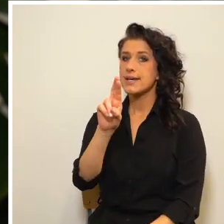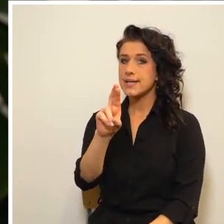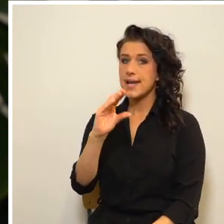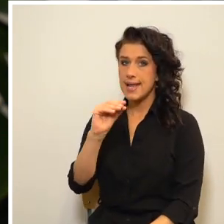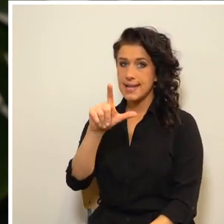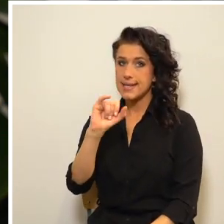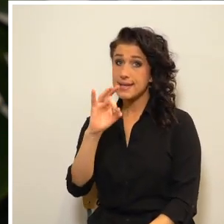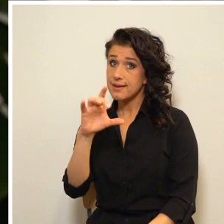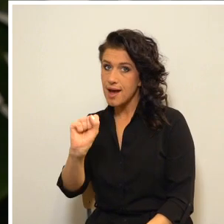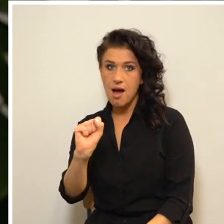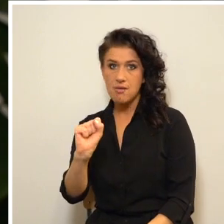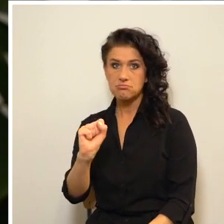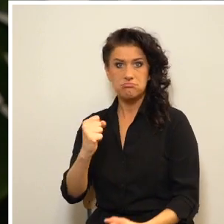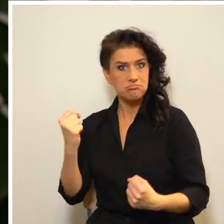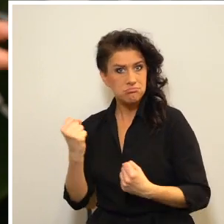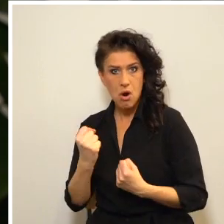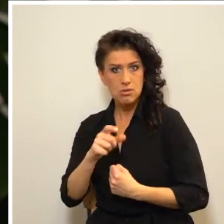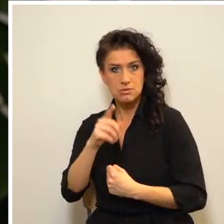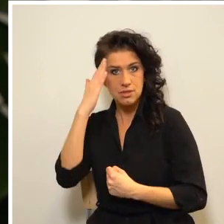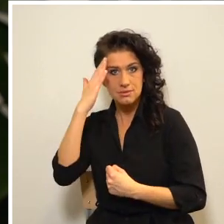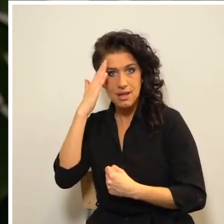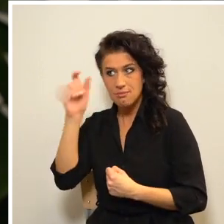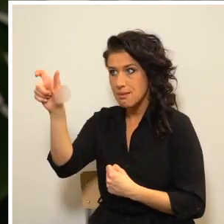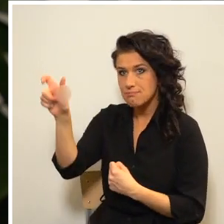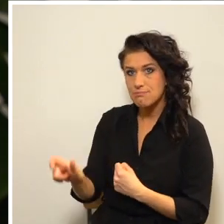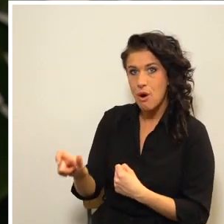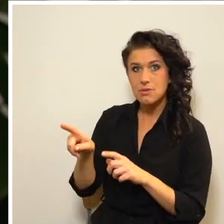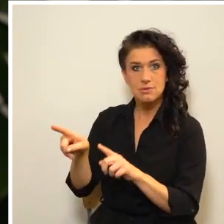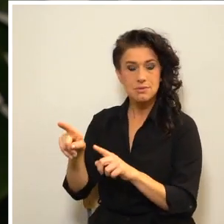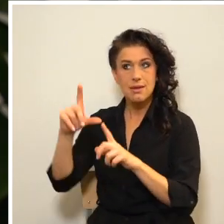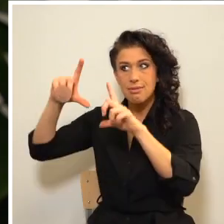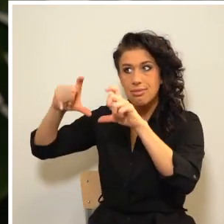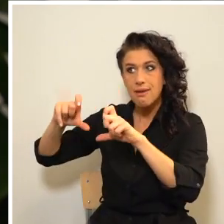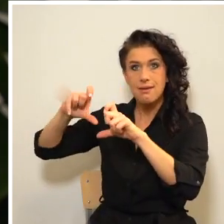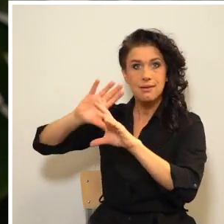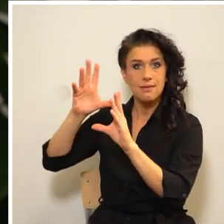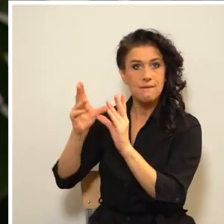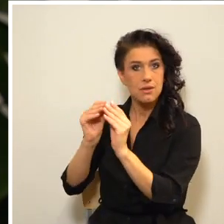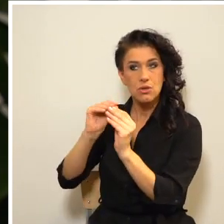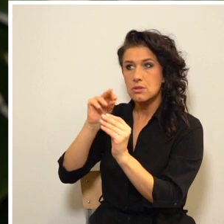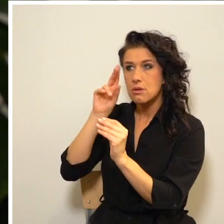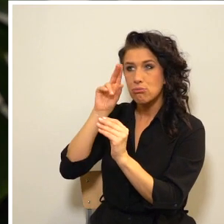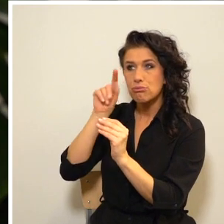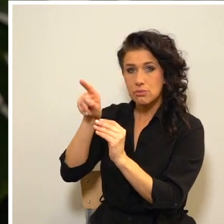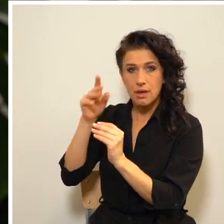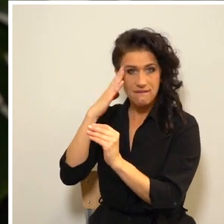najbardziej ona postać to ikoniczne zdjęcie które były które wszyscy wszyscy widzieliśmy